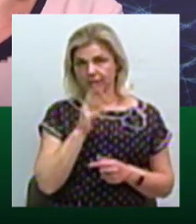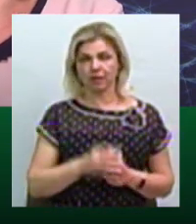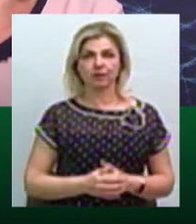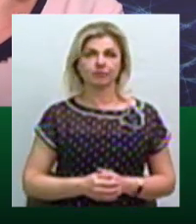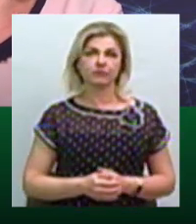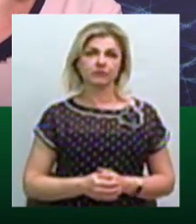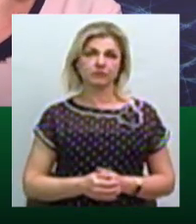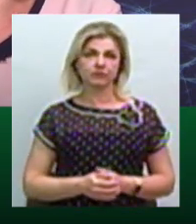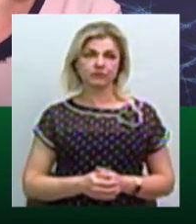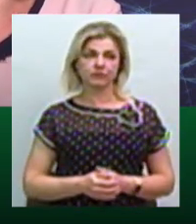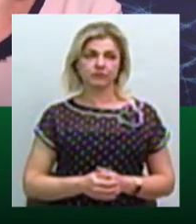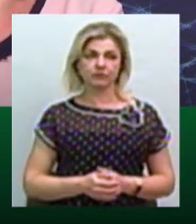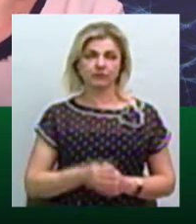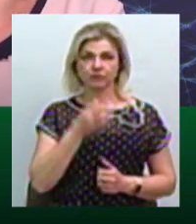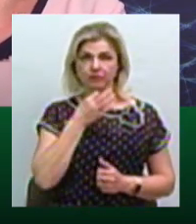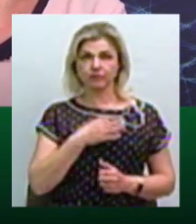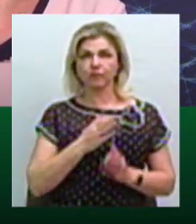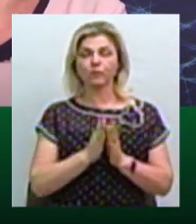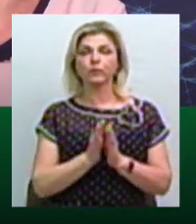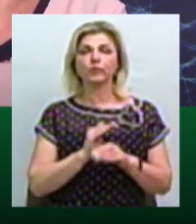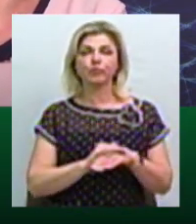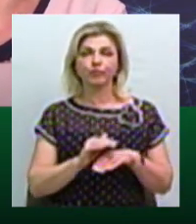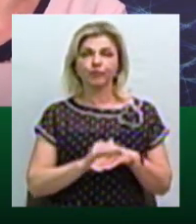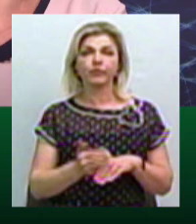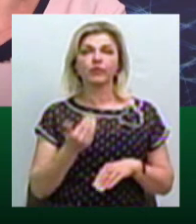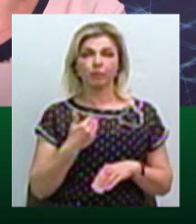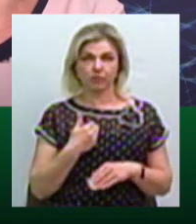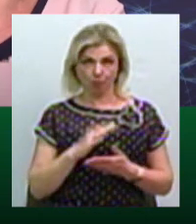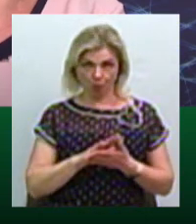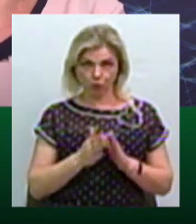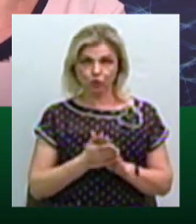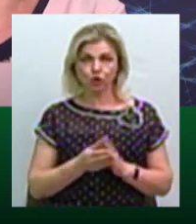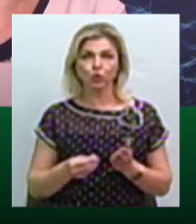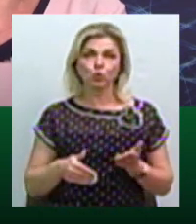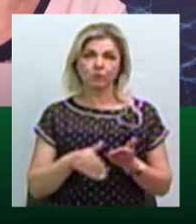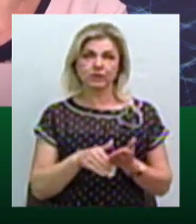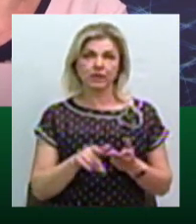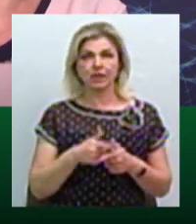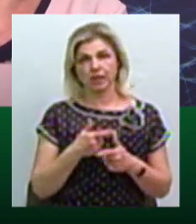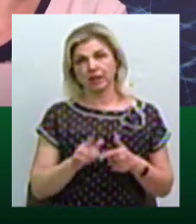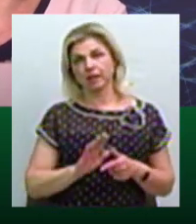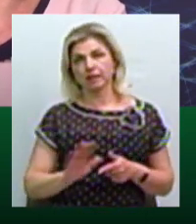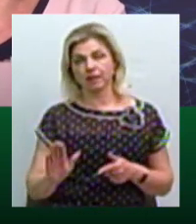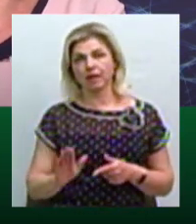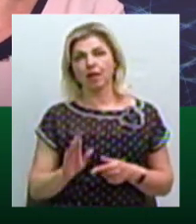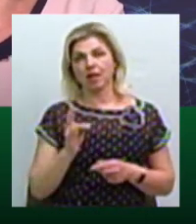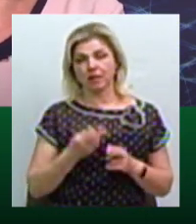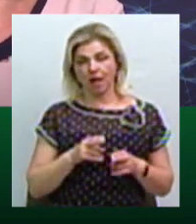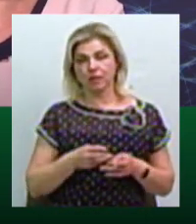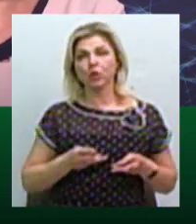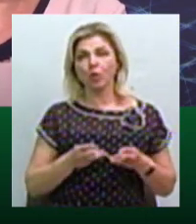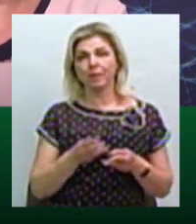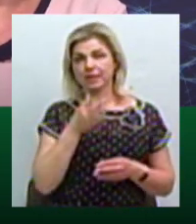плата. Скажіть, будь ласка, мені положена субсидія чи ні, от на отопительний сезон,